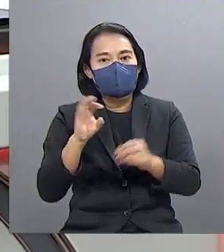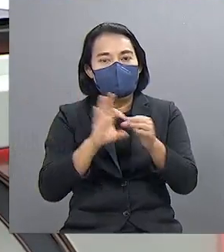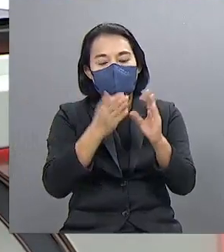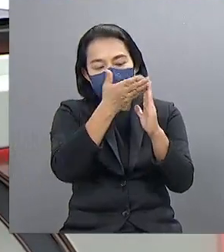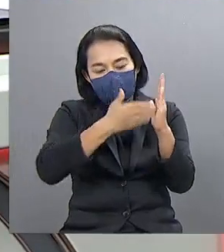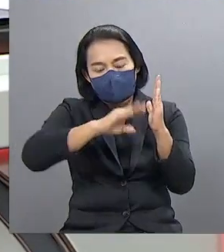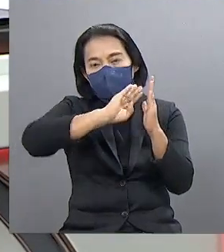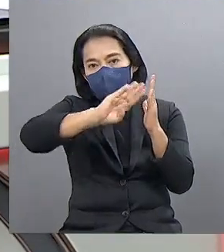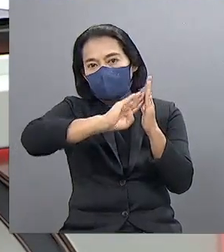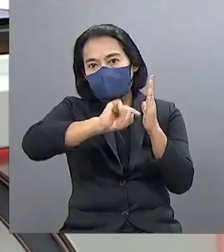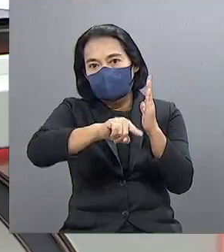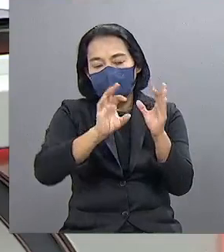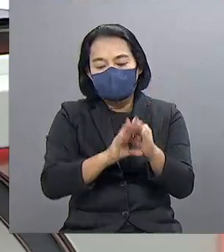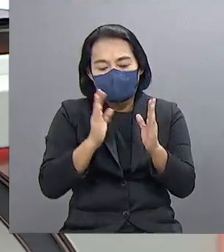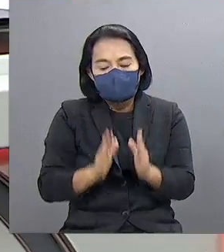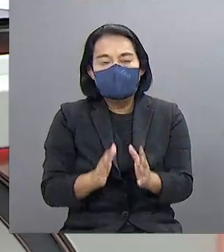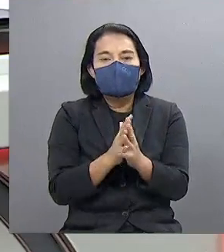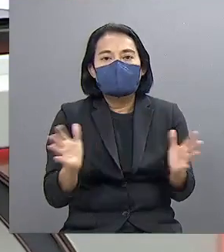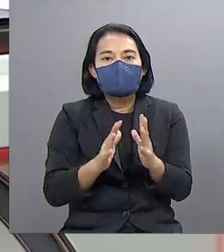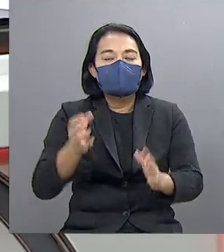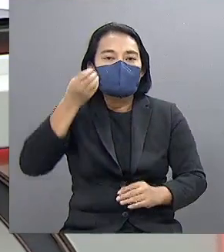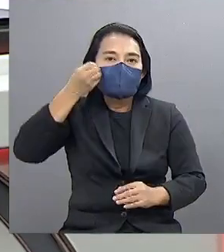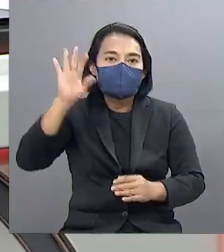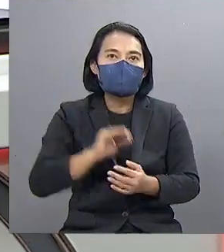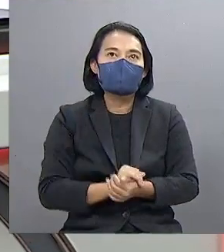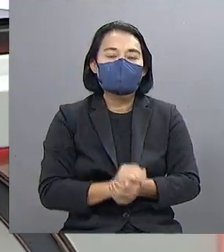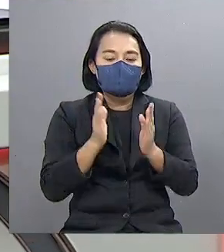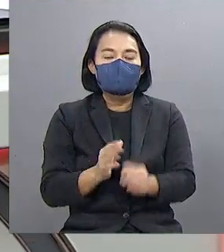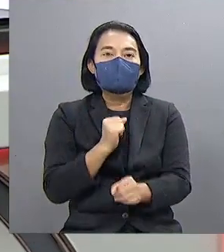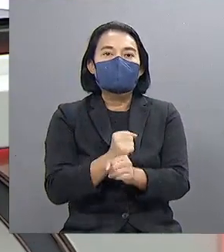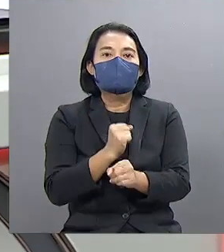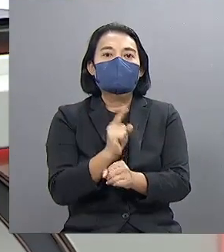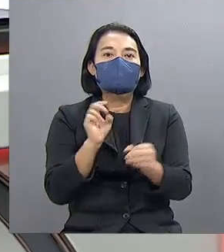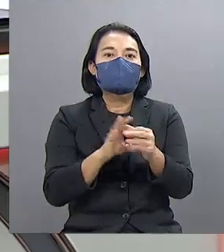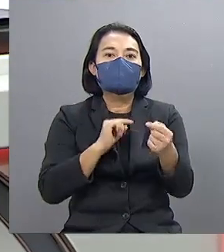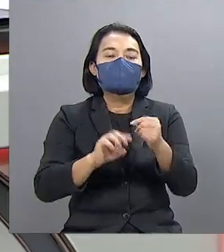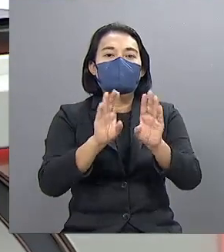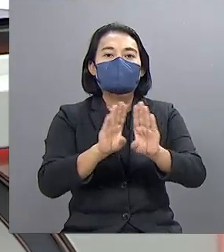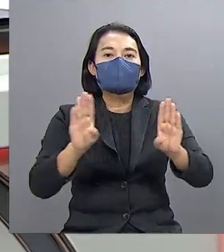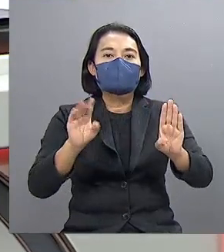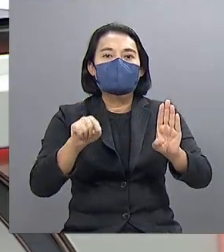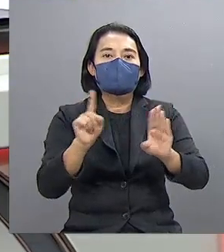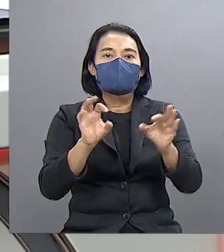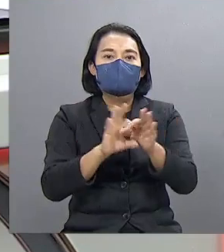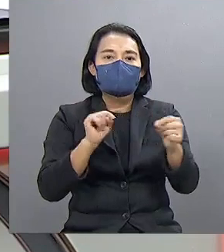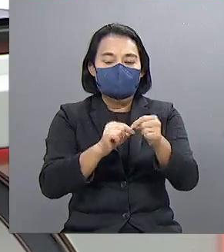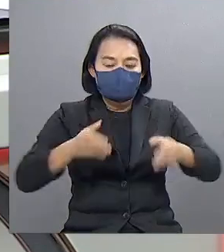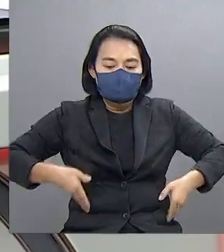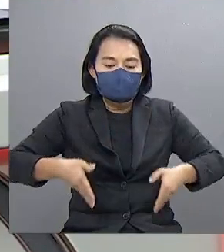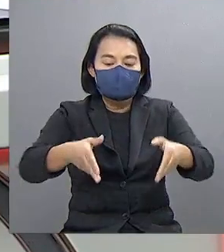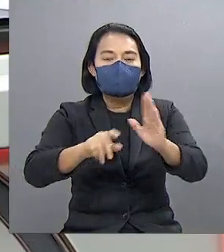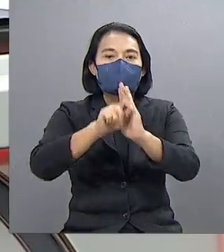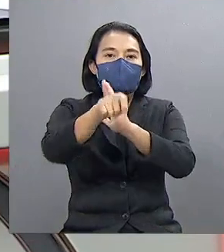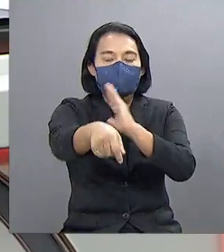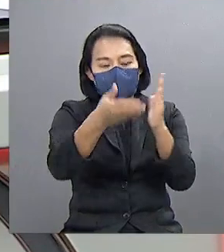ริ่มหนาแน่นแล้วค่ะเจ้าหน้าที่ก็มีการเตรียมที่จะเปิดใช้นะคะมอเตอร์เวย์สายบางปะอินนครราชสีมาค่ะเพื่อแ